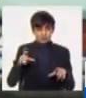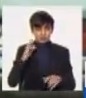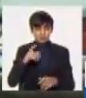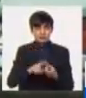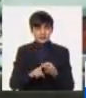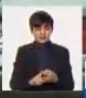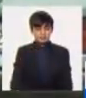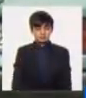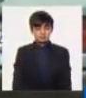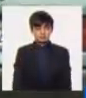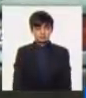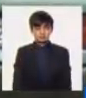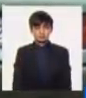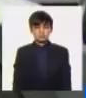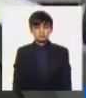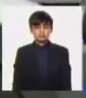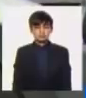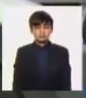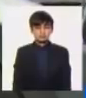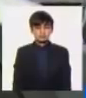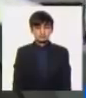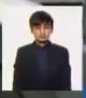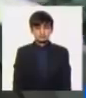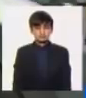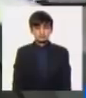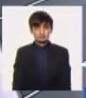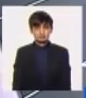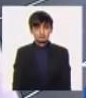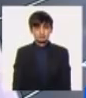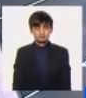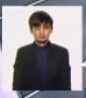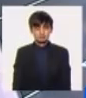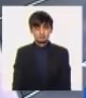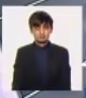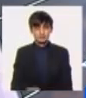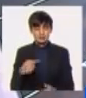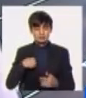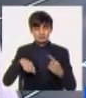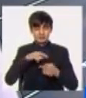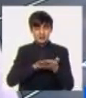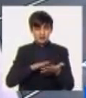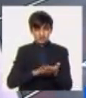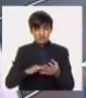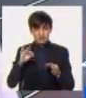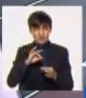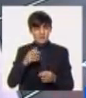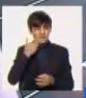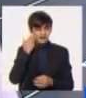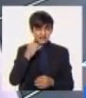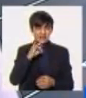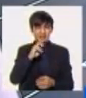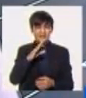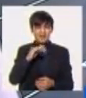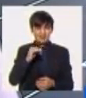Нургали Карабаев, Информбюро, Алматы. Мы продолжаем еженедельный обзор выгодных инвестиций